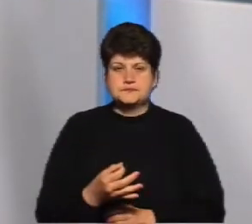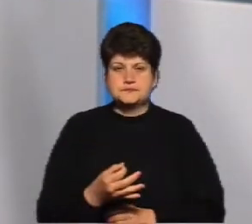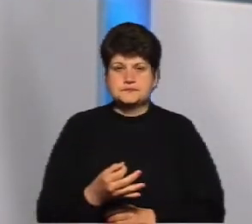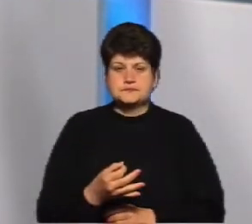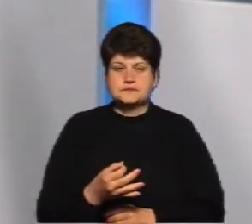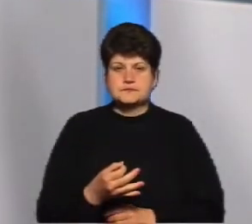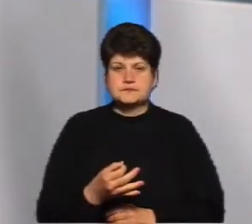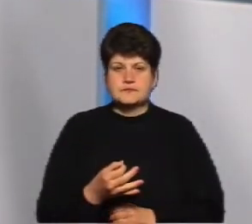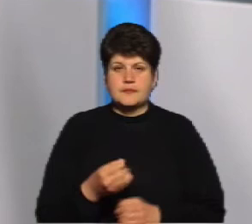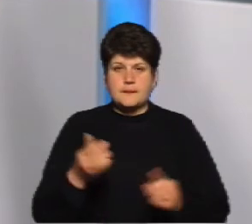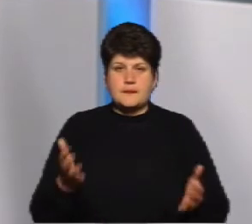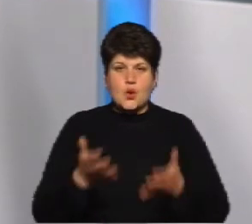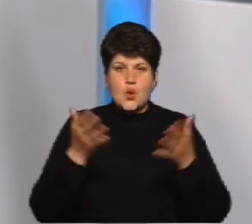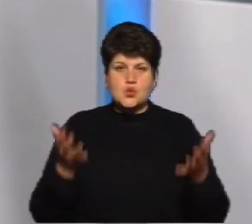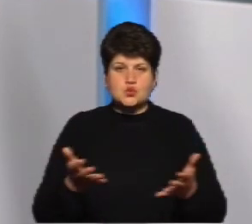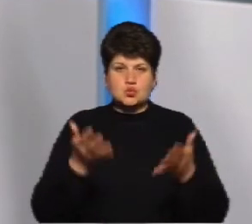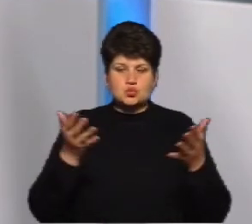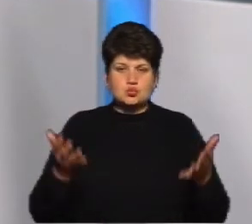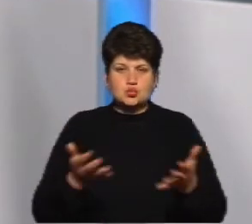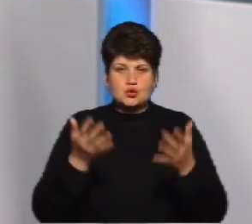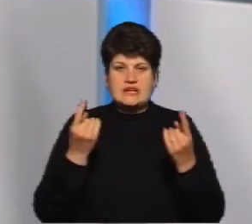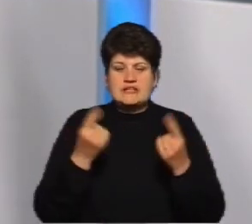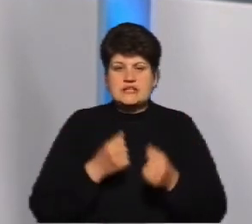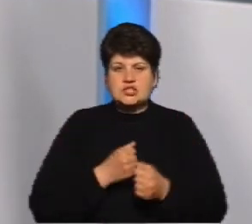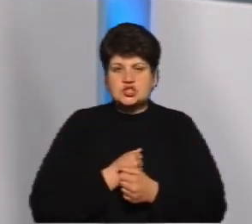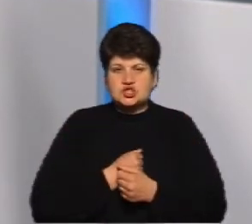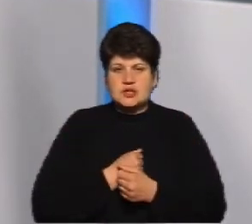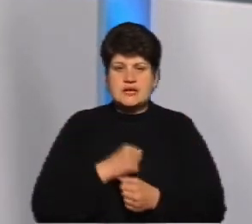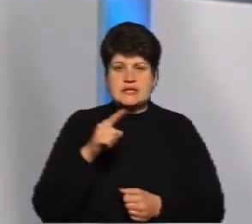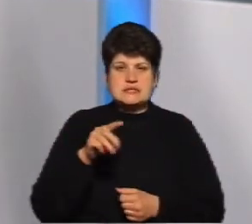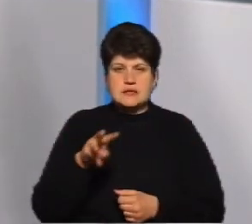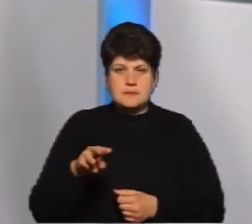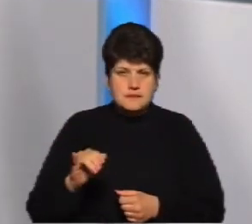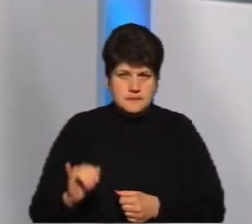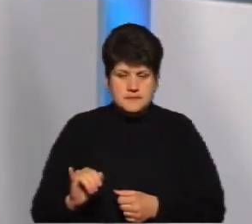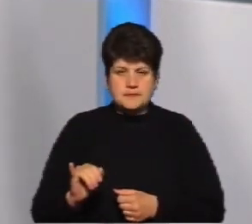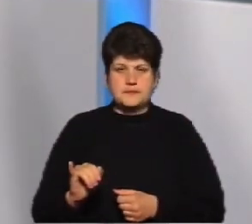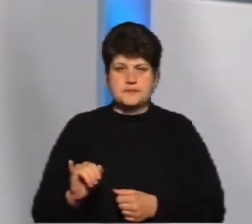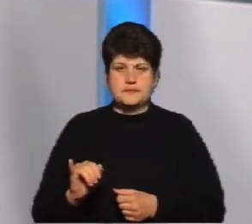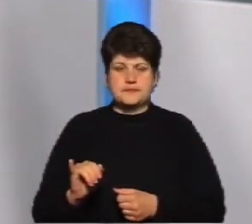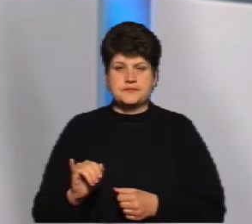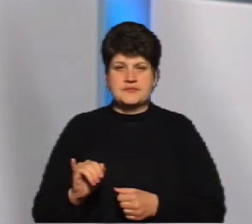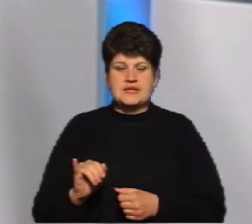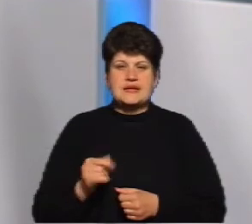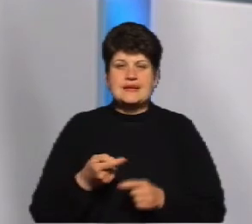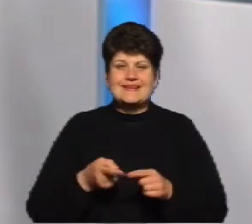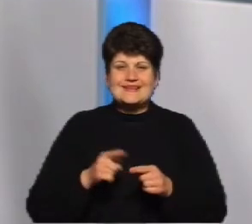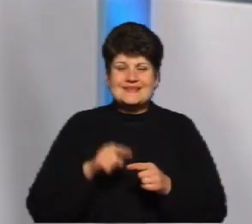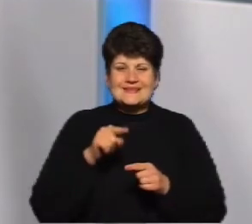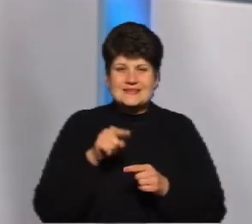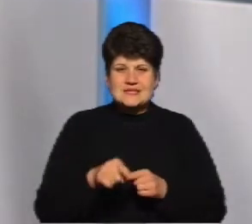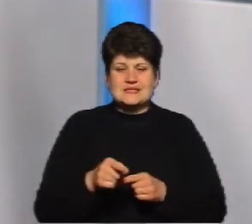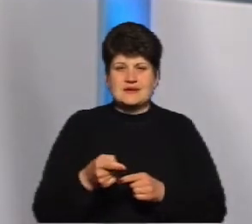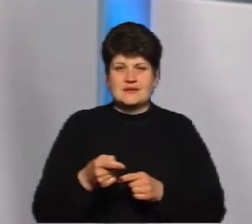роздмухується, в тому числі, на превеликий жаль, і засобами масової інформації, ця гібридна загроза. А те,